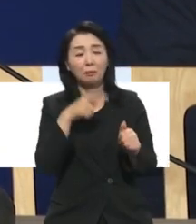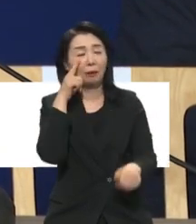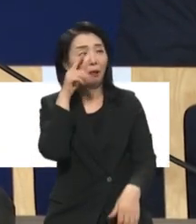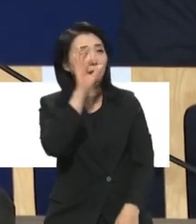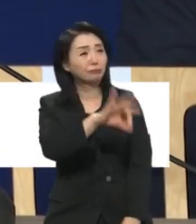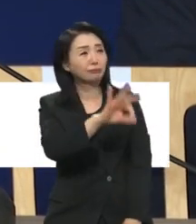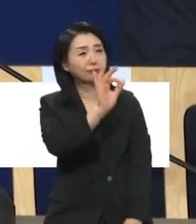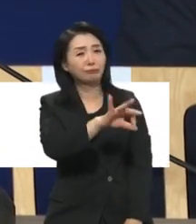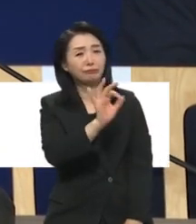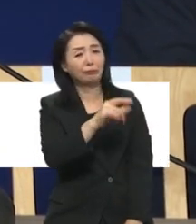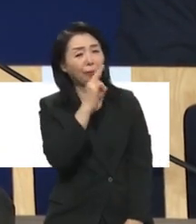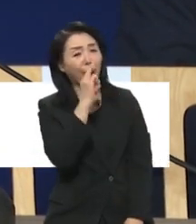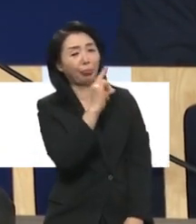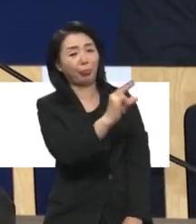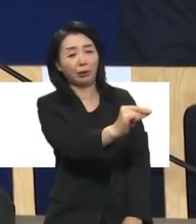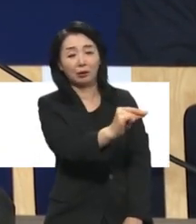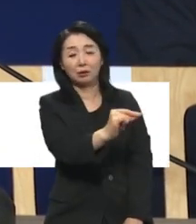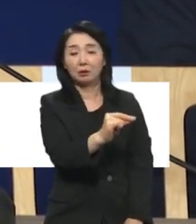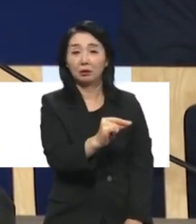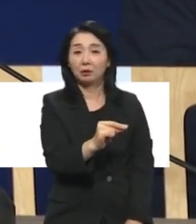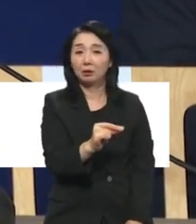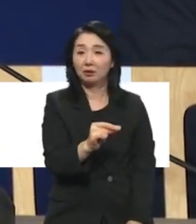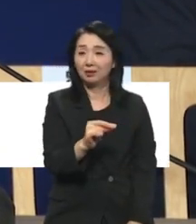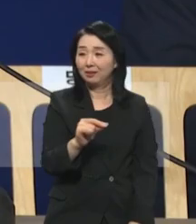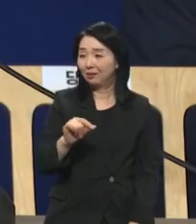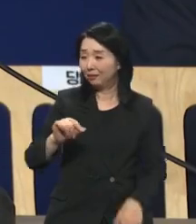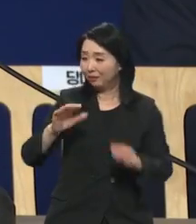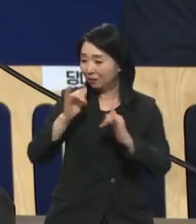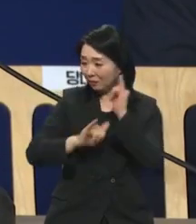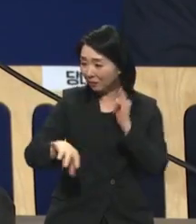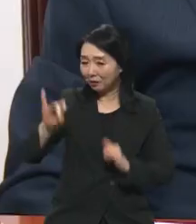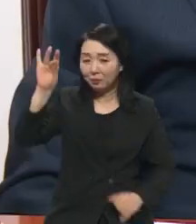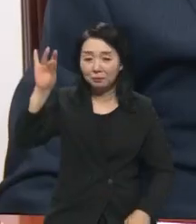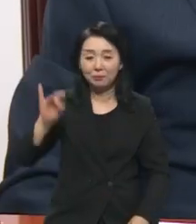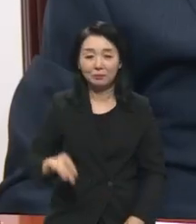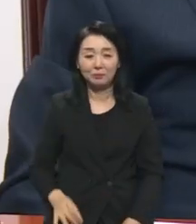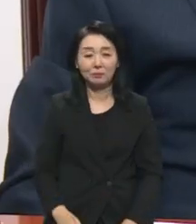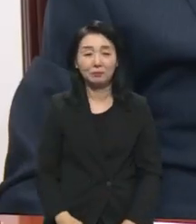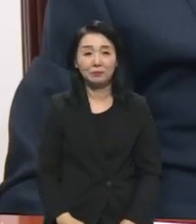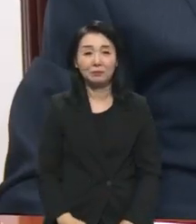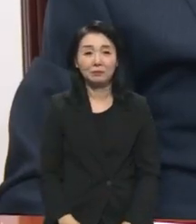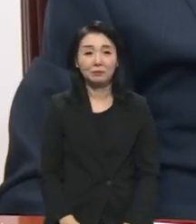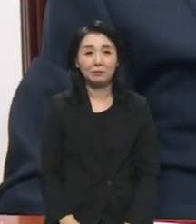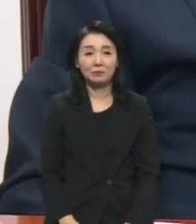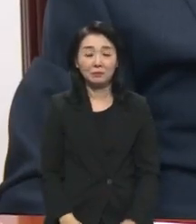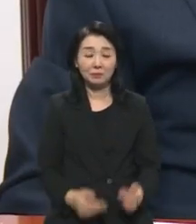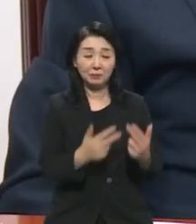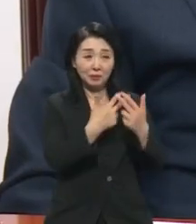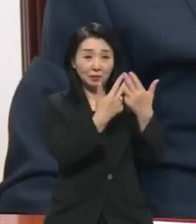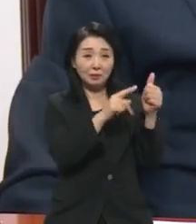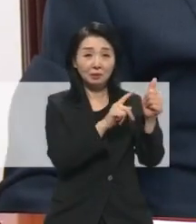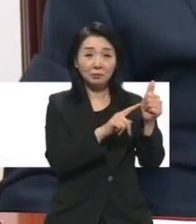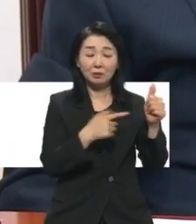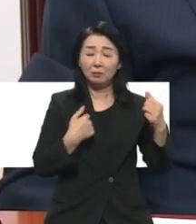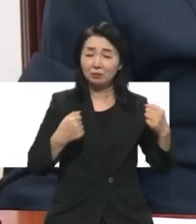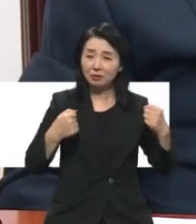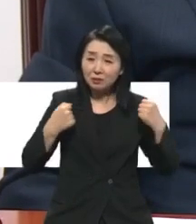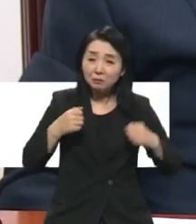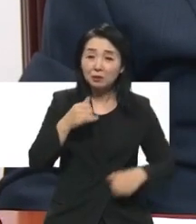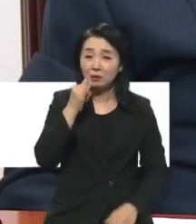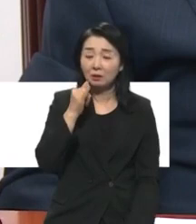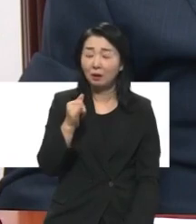이런 비인간적인 정권은 처음 봅니다 이재명 대표는 내가 무슨 힘이 있나